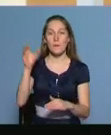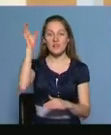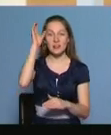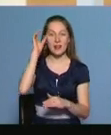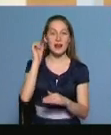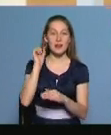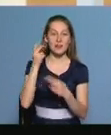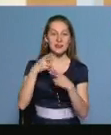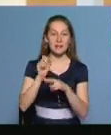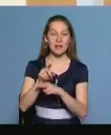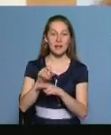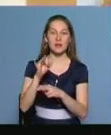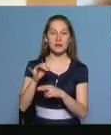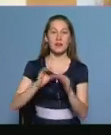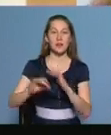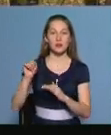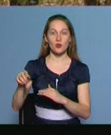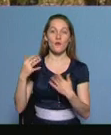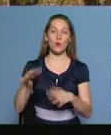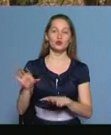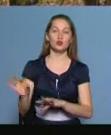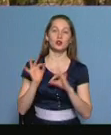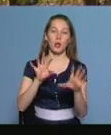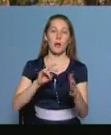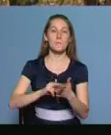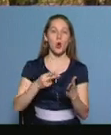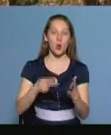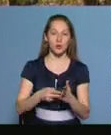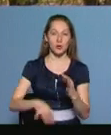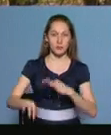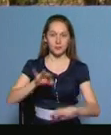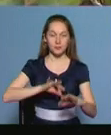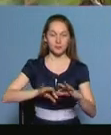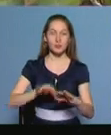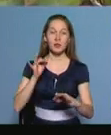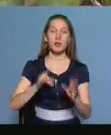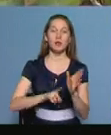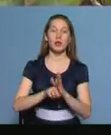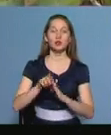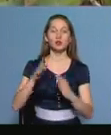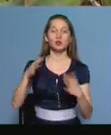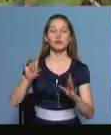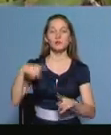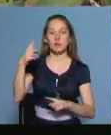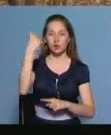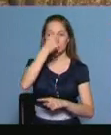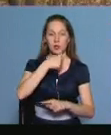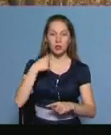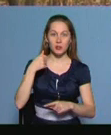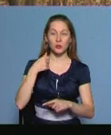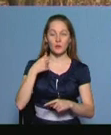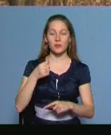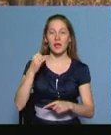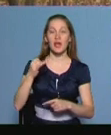и полностью на основе него выполняется уже проект. Работы по проектированию начнутся в этом году, а благоустройство в следующем. В